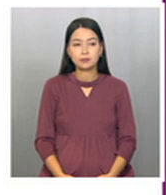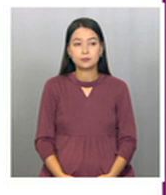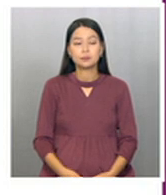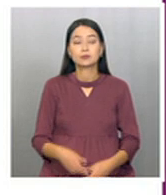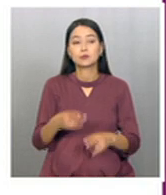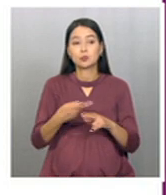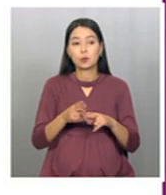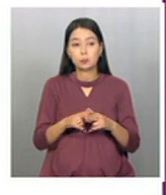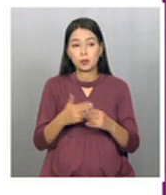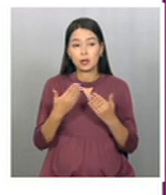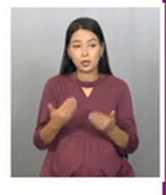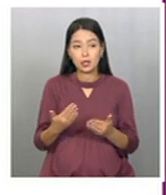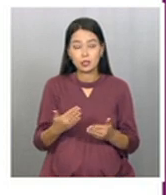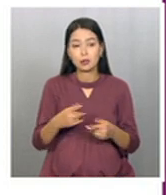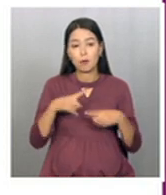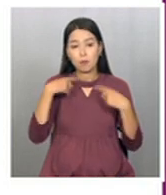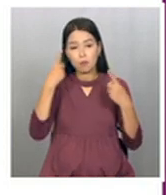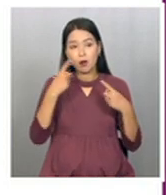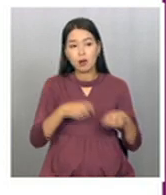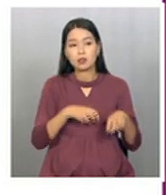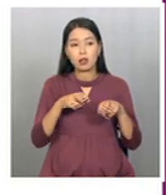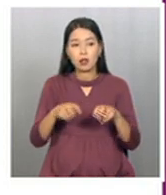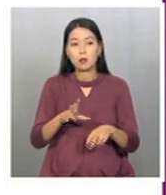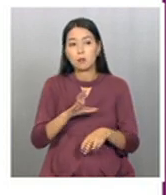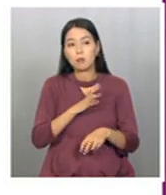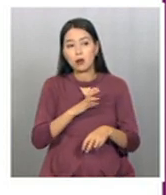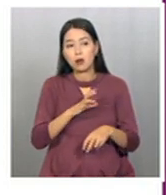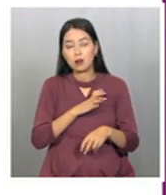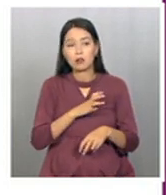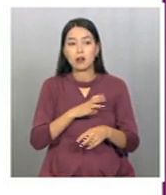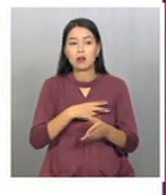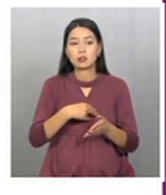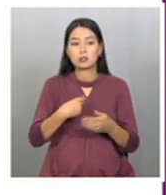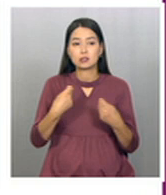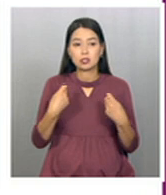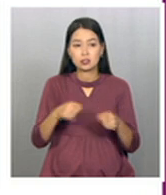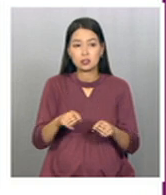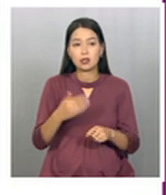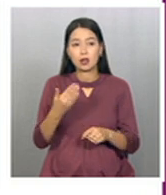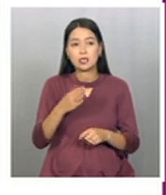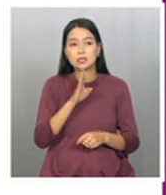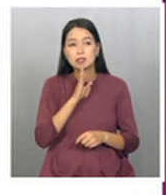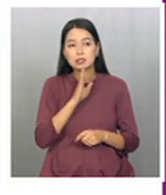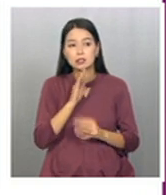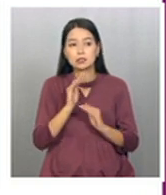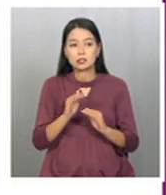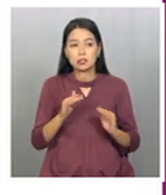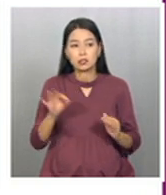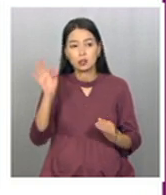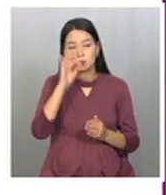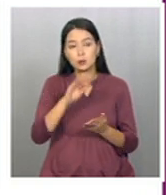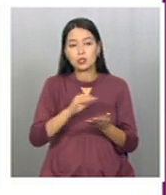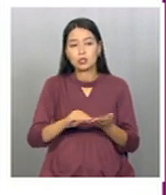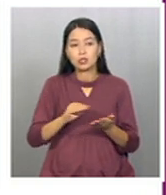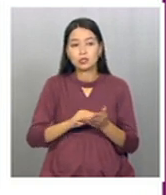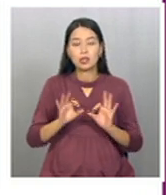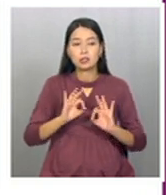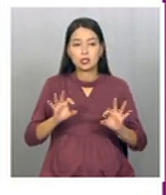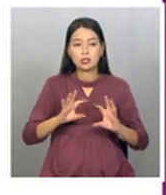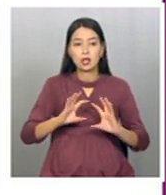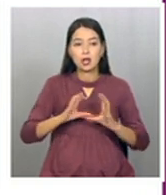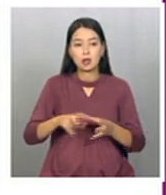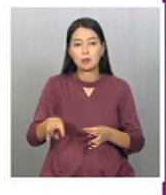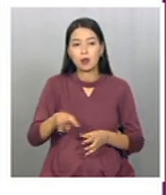Сонымен қатар қалың малға, байлыққа сатылған, атастырылған қыздардың тағдыры туралы жазылған шығармалар әлем